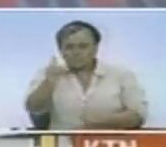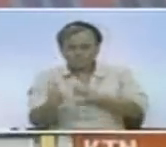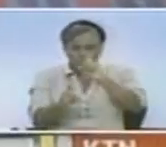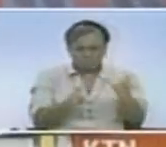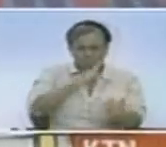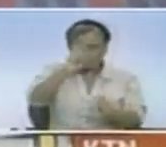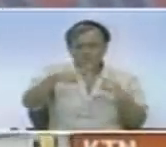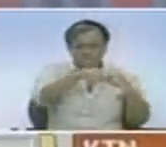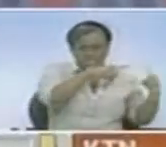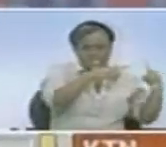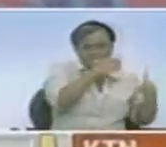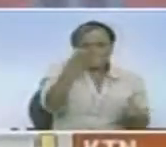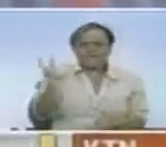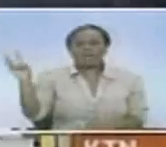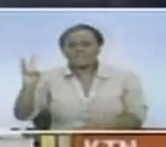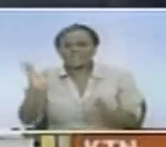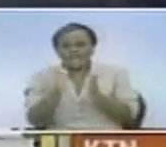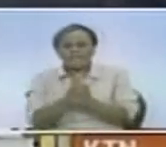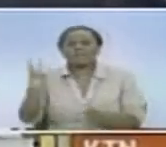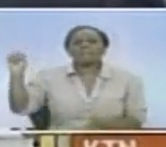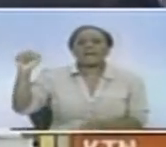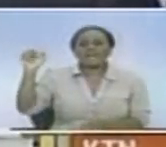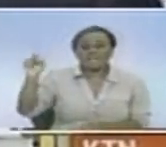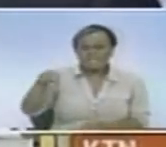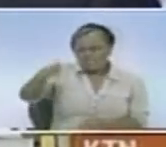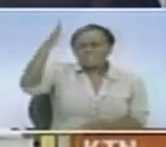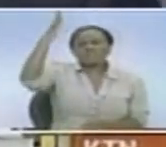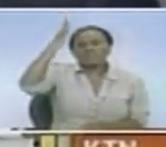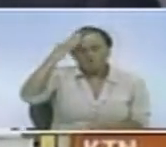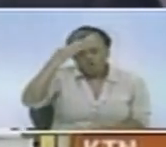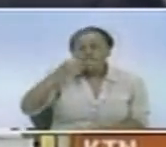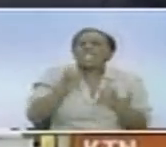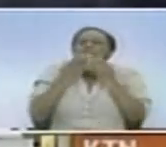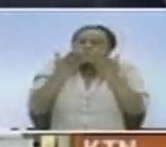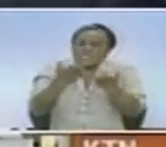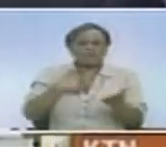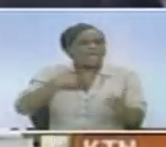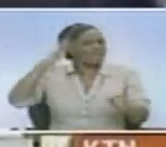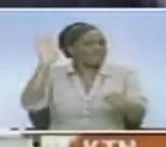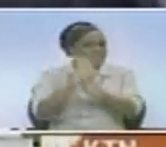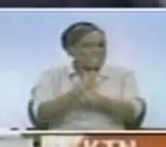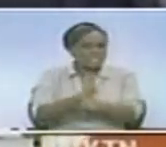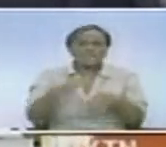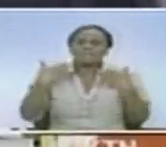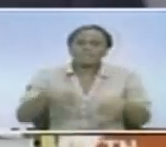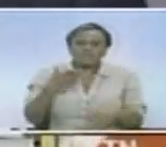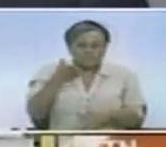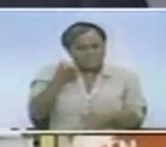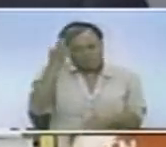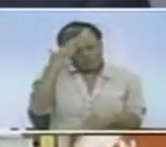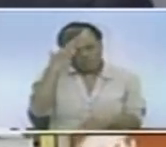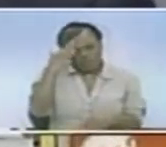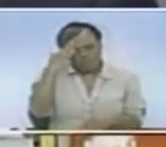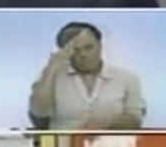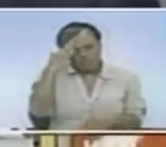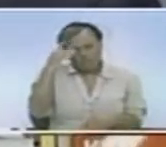kufuatia mauaji ya Wajia na Mandera. We are told they know, they have a lot of information on the people behind this thing,